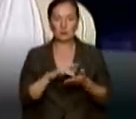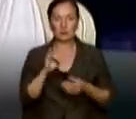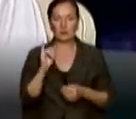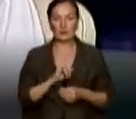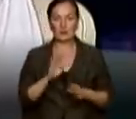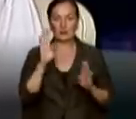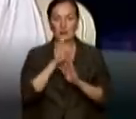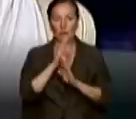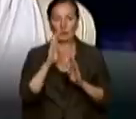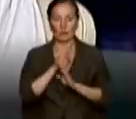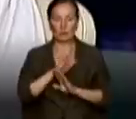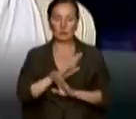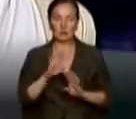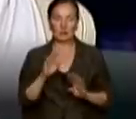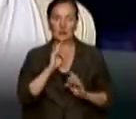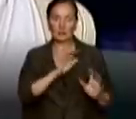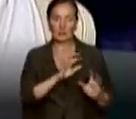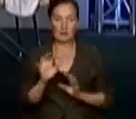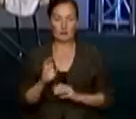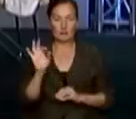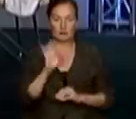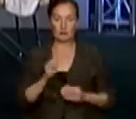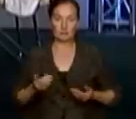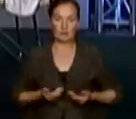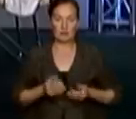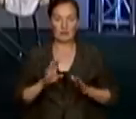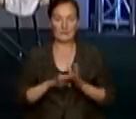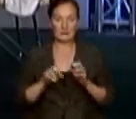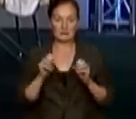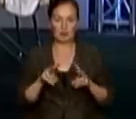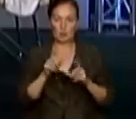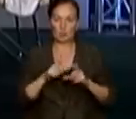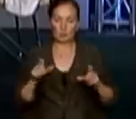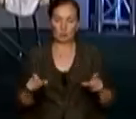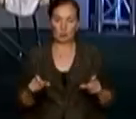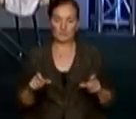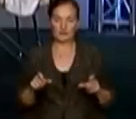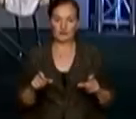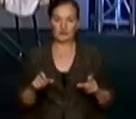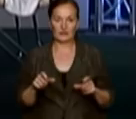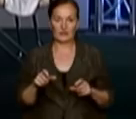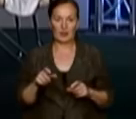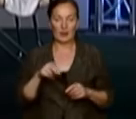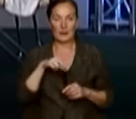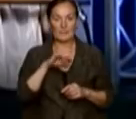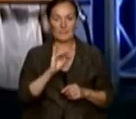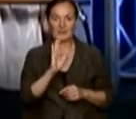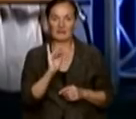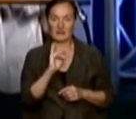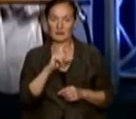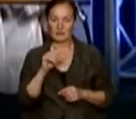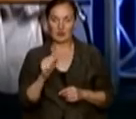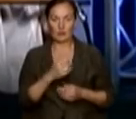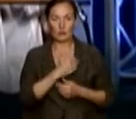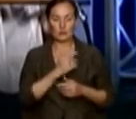екологічних, і не дбаючи про життя і безпеку людей. Також щодо повихи, хотілося все ж таки, щоб було інформування, тому що